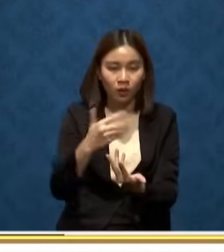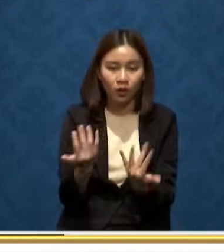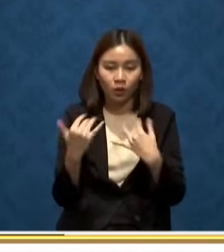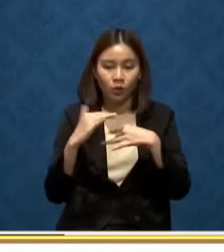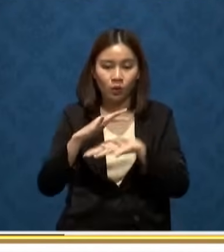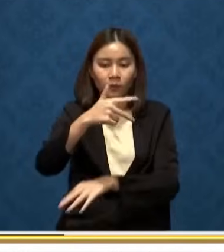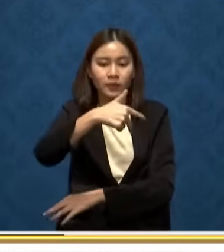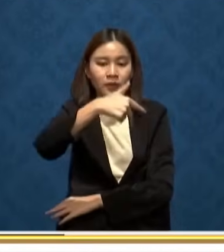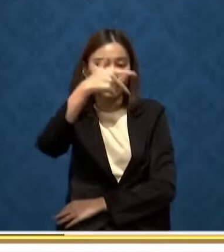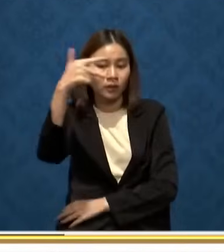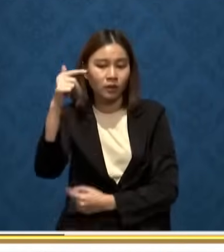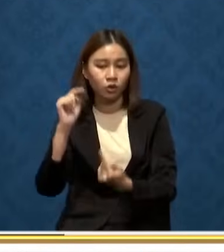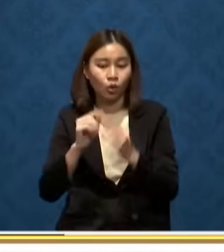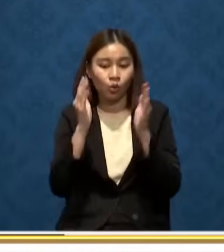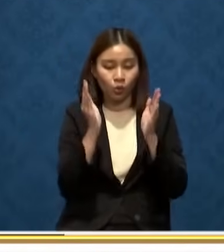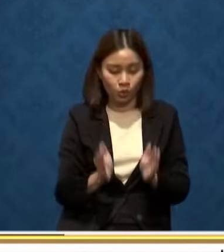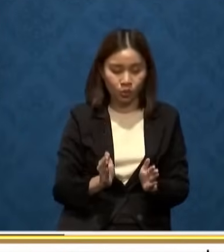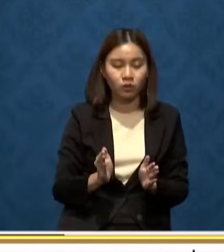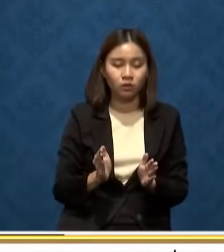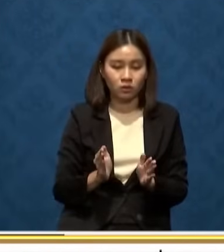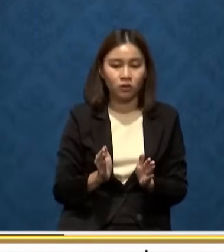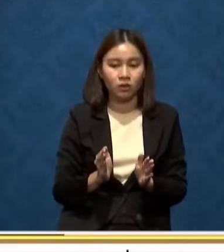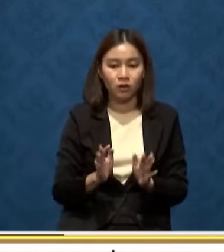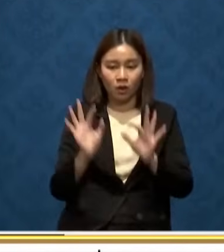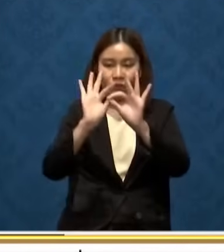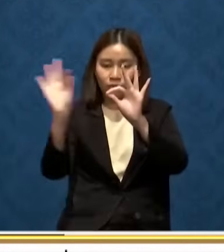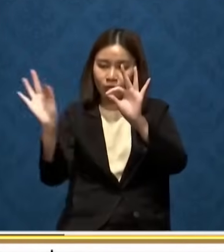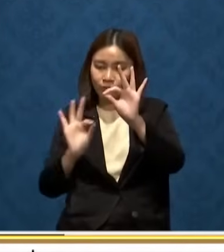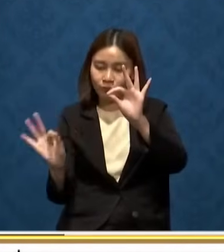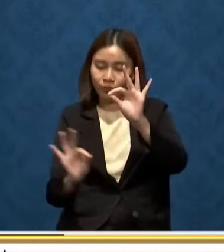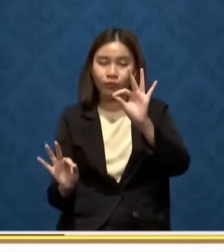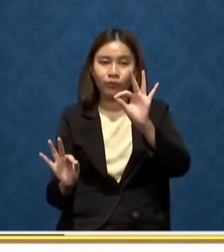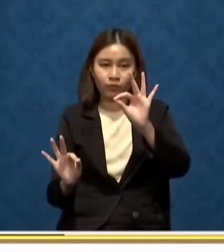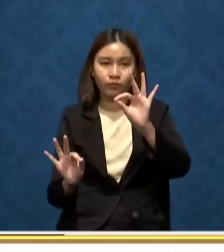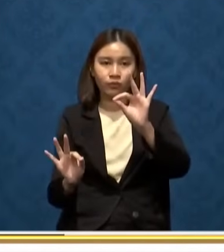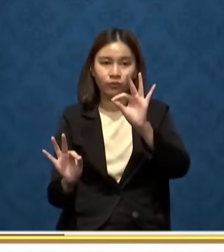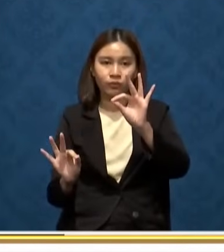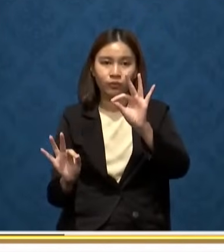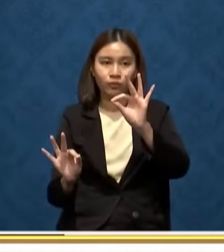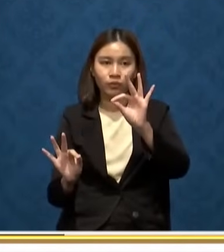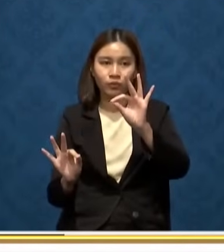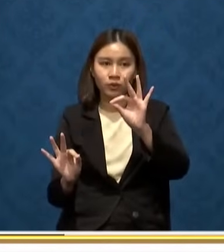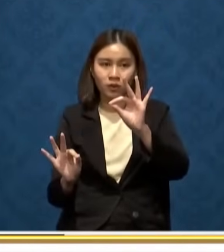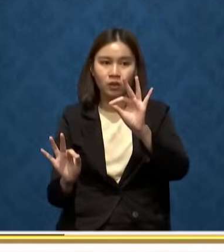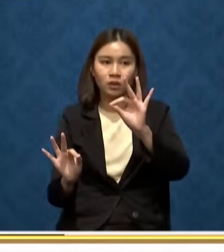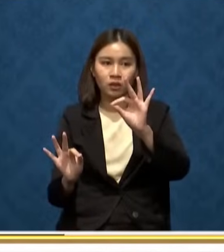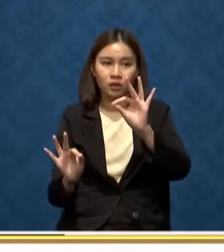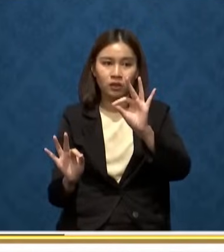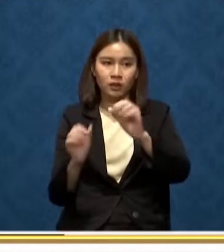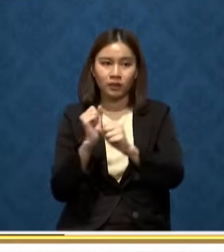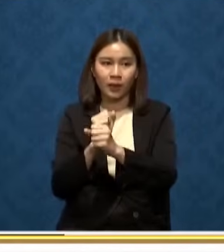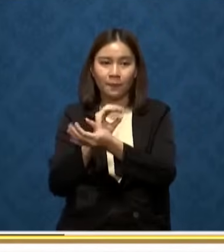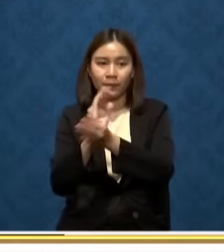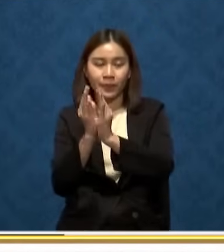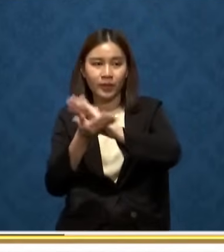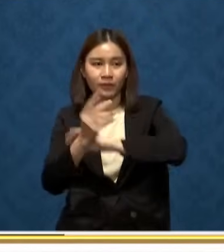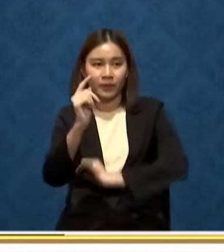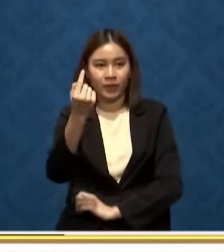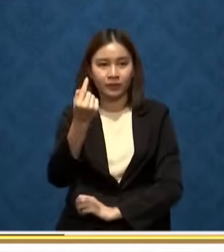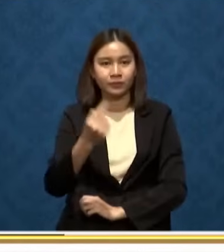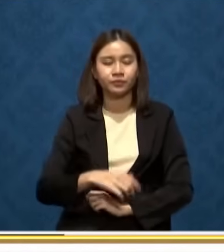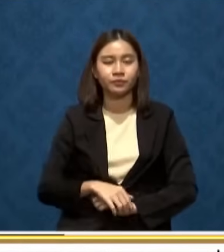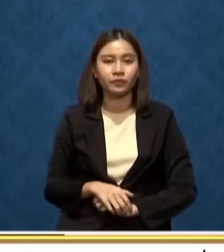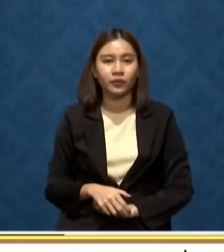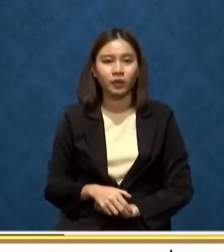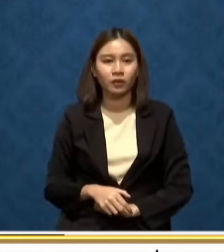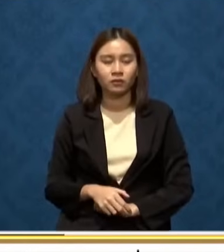ย PBS ในเรื่องของคนแล้วก็เรื่องของเนื้อหาบางส่วนที่เอามารีแพ็คเกจใหม่ได้นะคะน